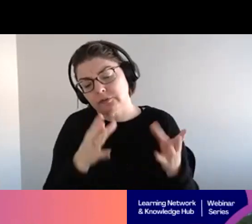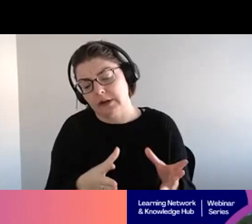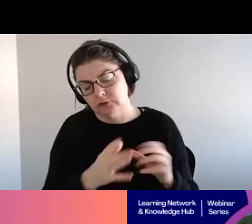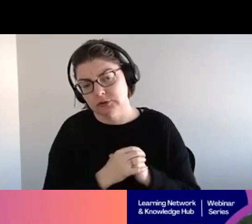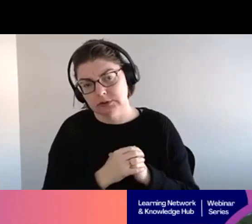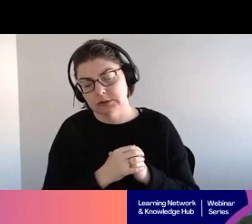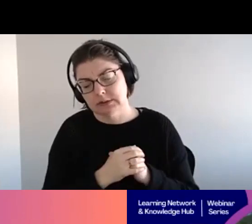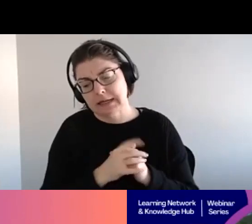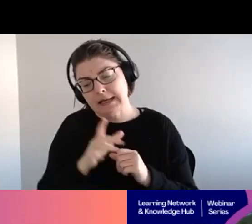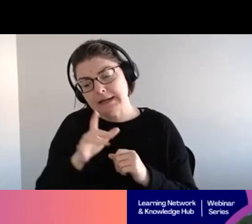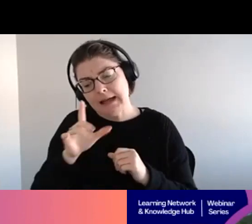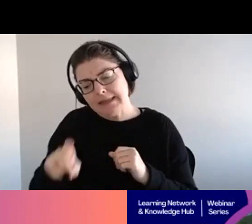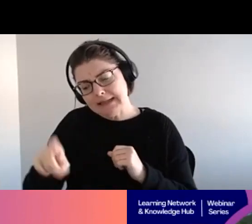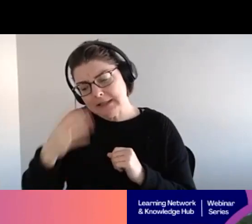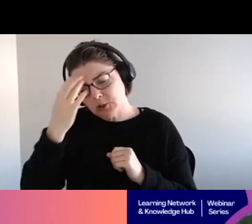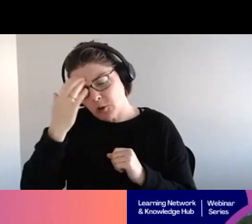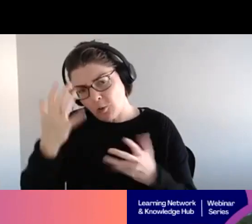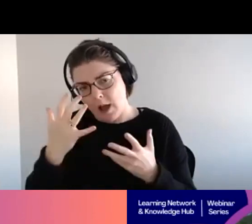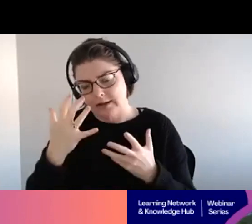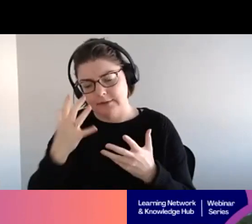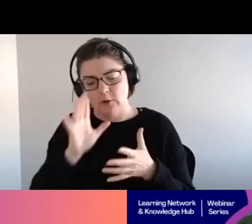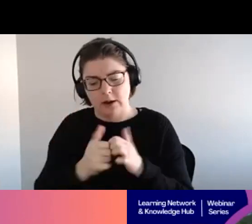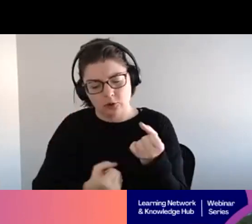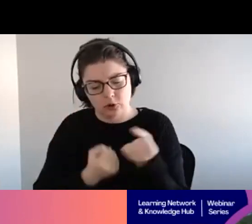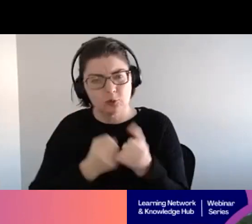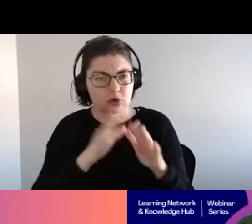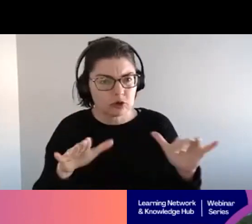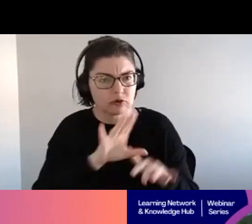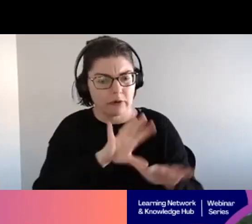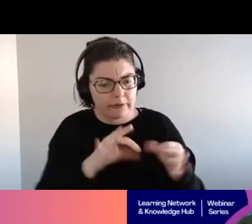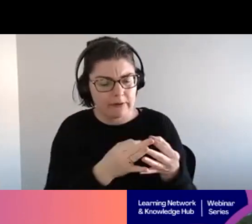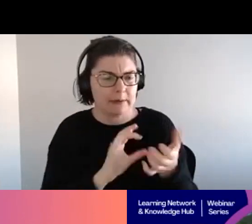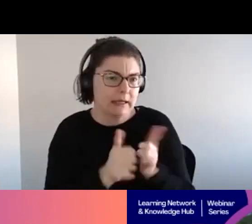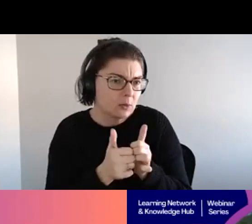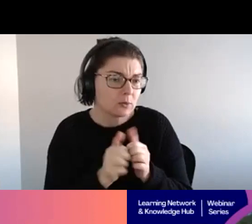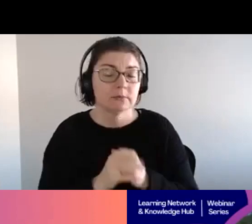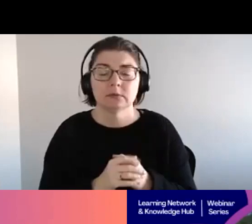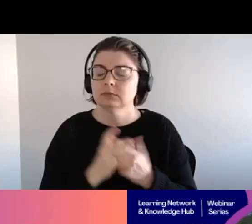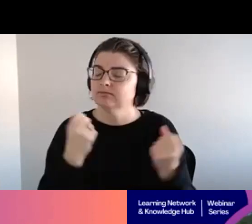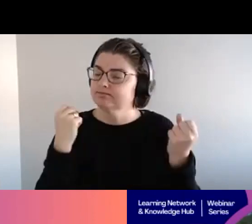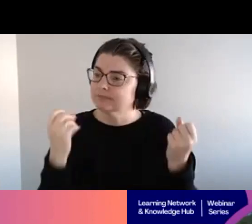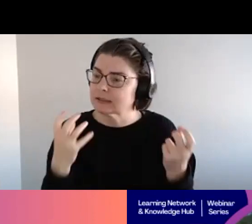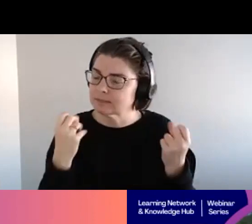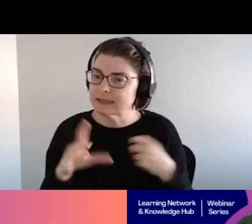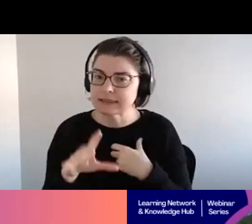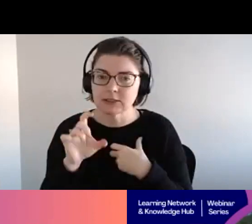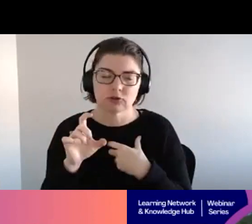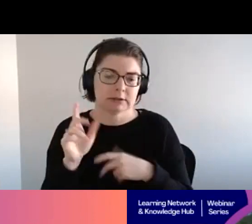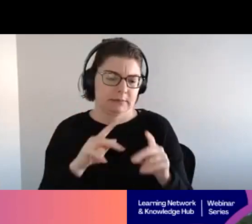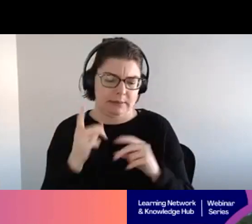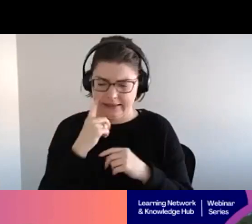qu'est-ce que les fournisseurs des services doivent qu'on doit comprendre pour mieux appuyer les jeunes et leurs familles nous avons des